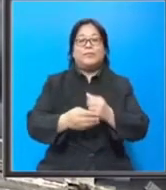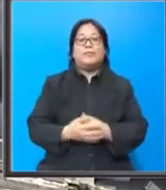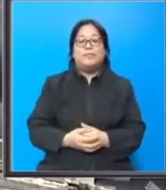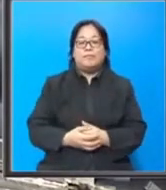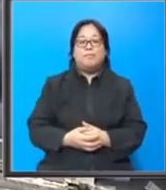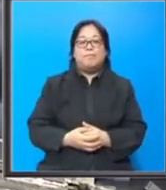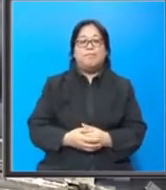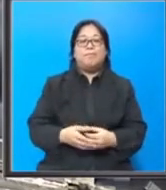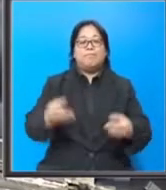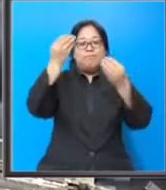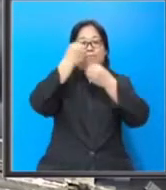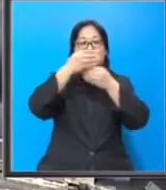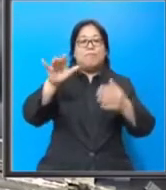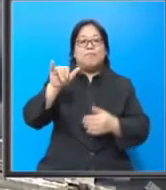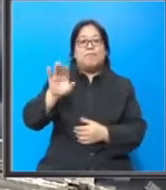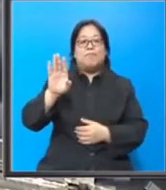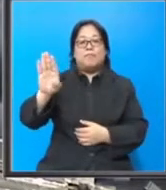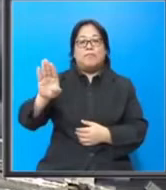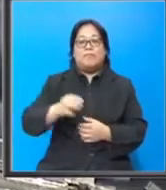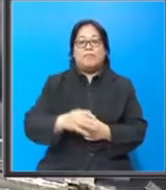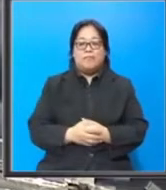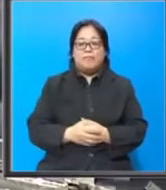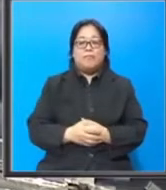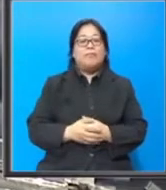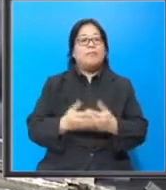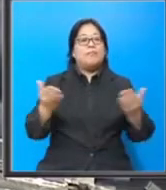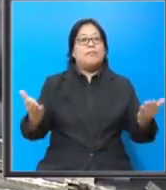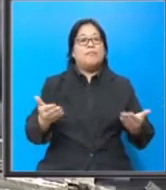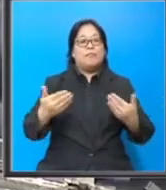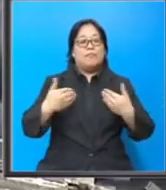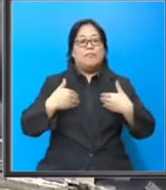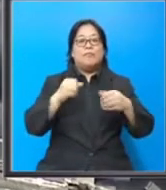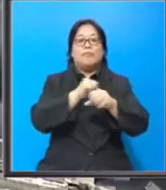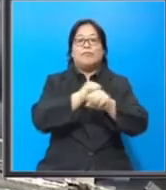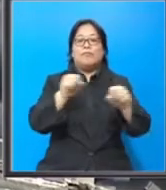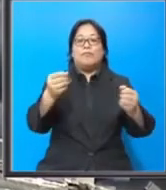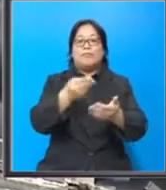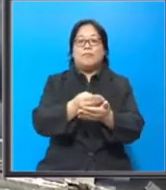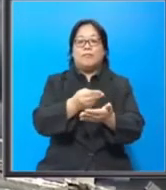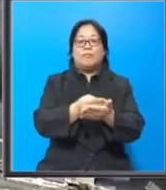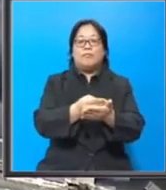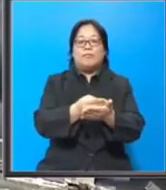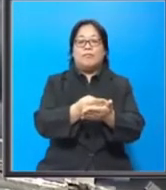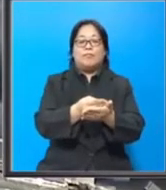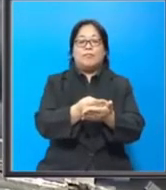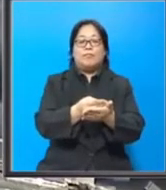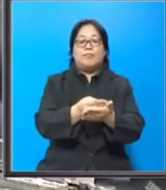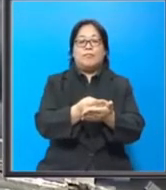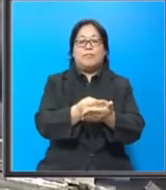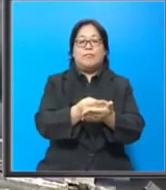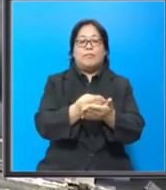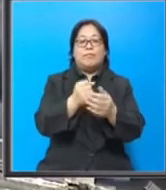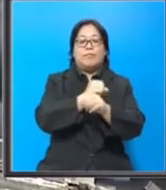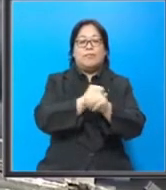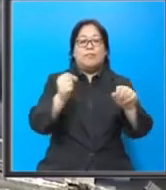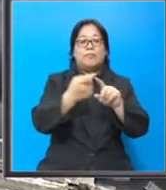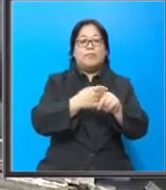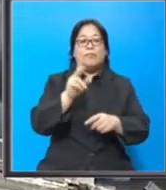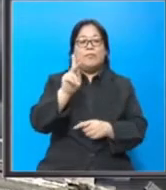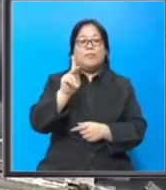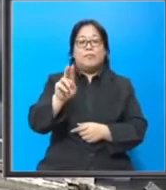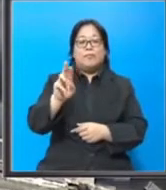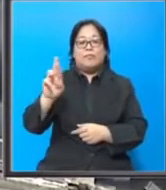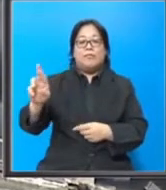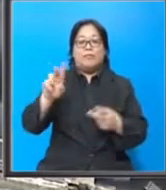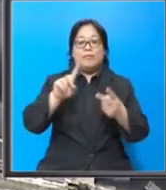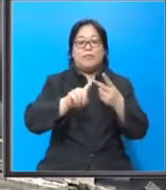untuk memandang format ini adalah untuk kan yang kau kita tengok disediakan oleh kemudian gede